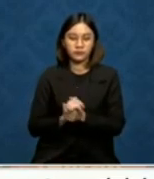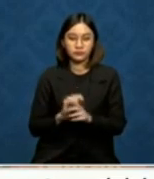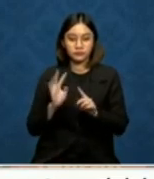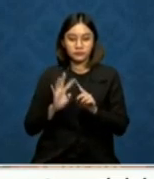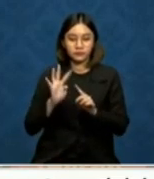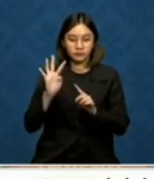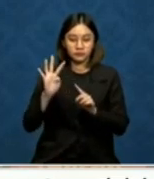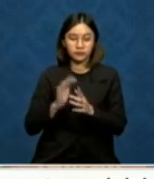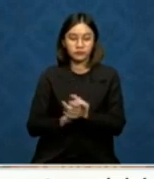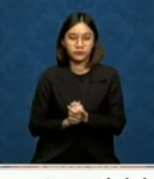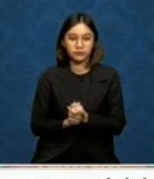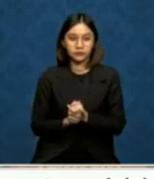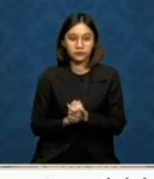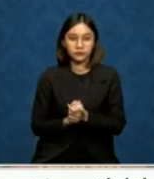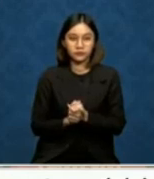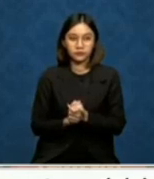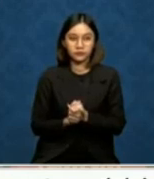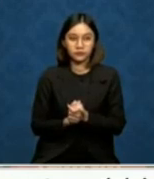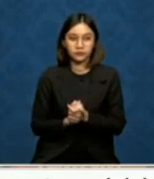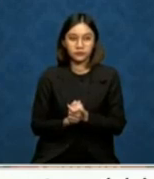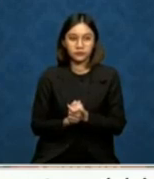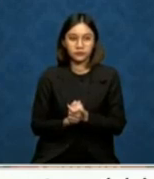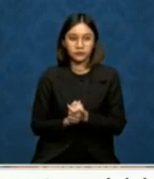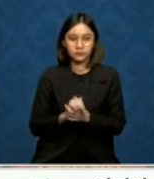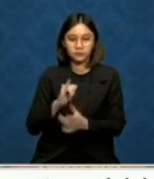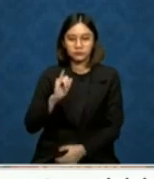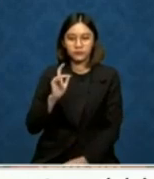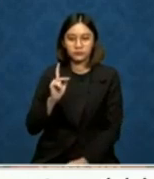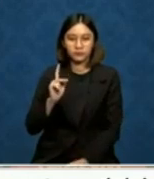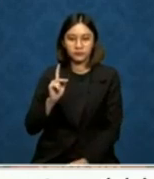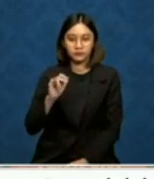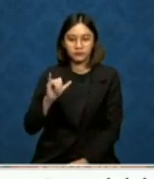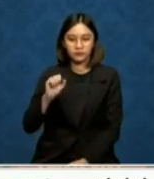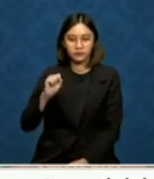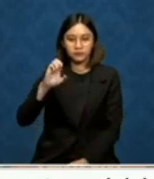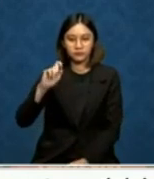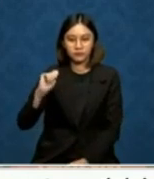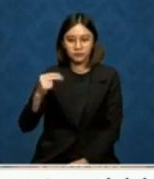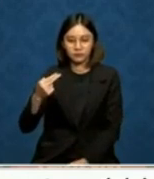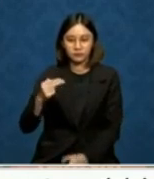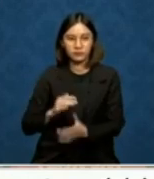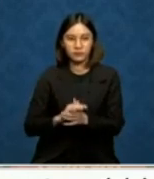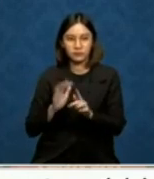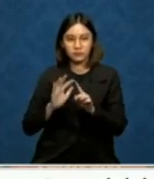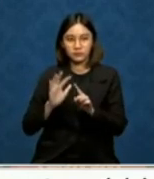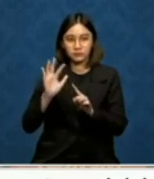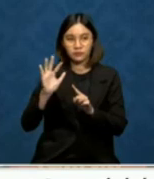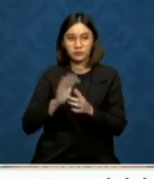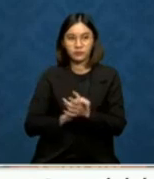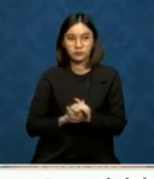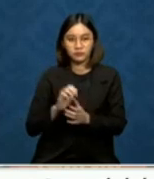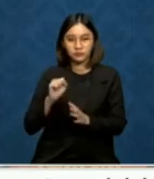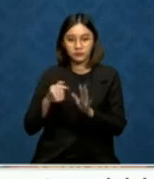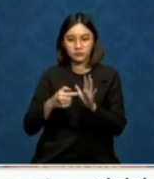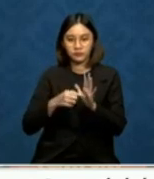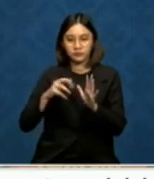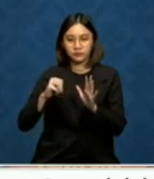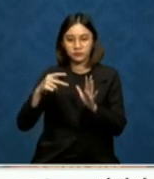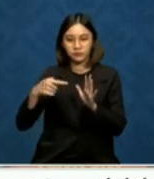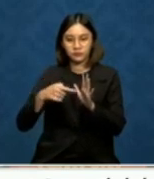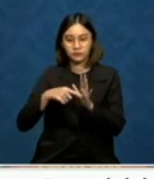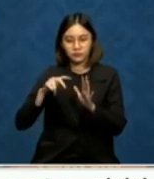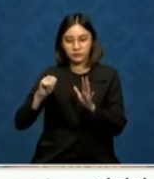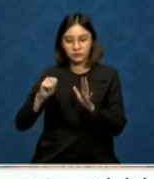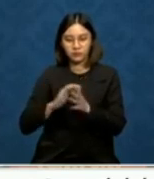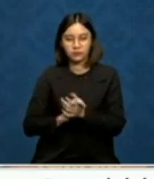4. นายกายสิทธิ์พิศวงปาการ 5นายสัมพันธ์สารธน